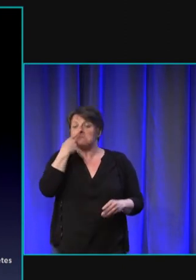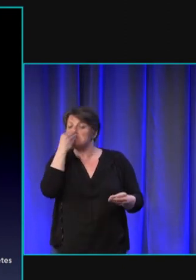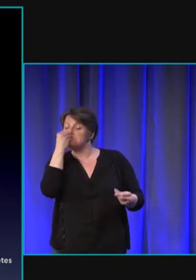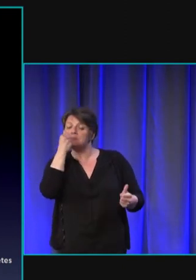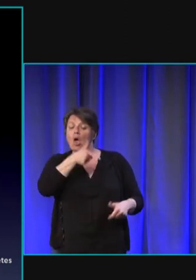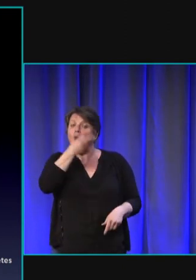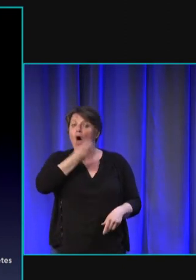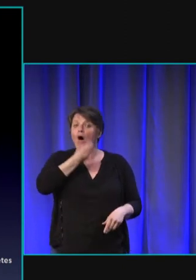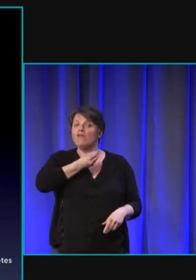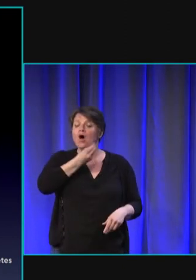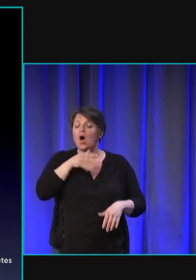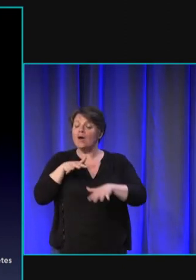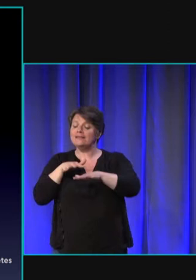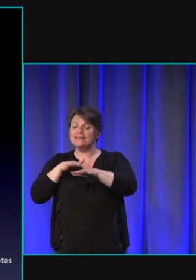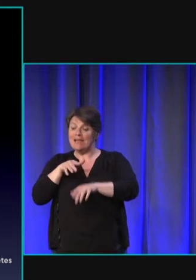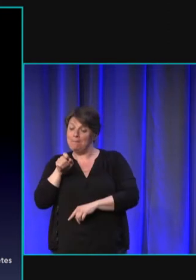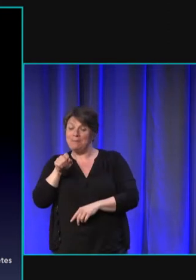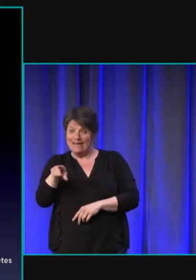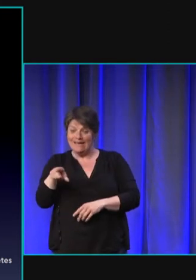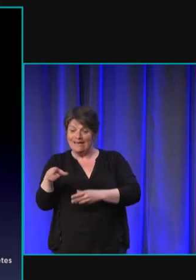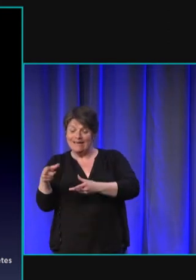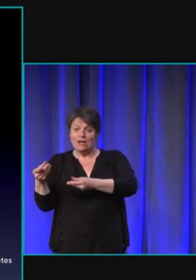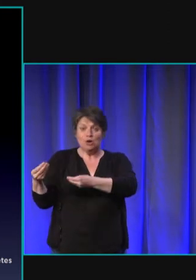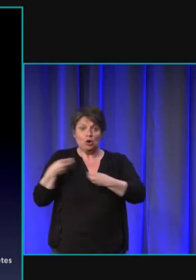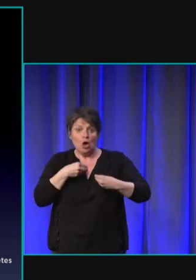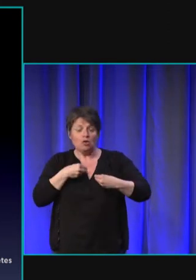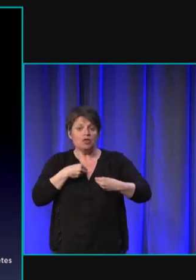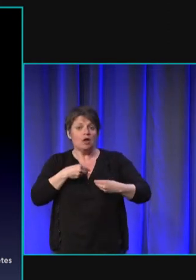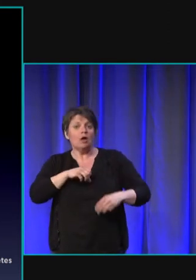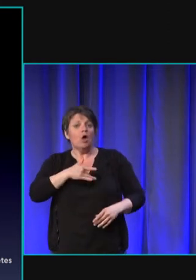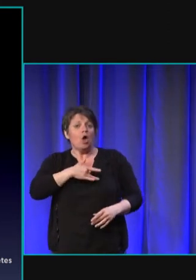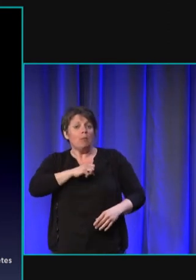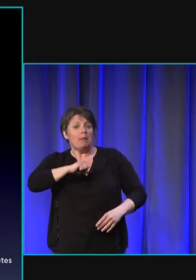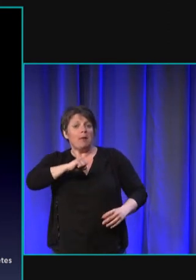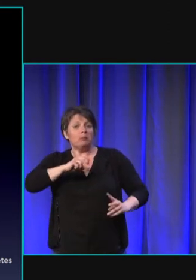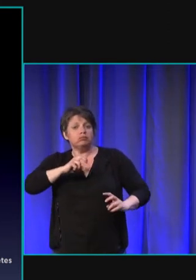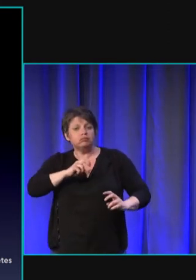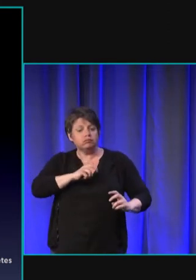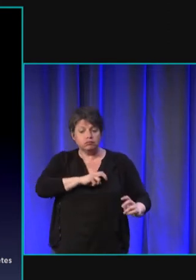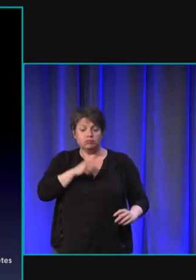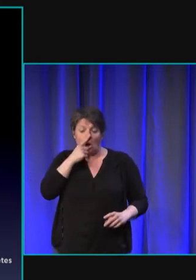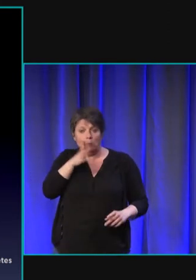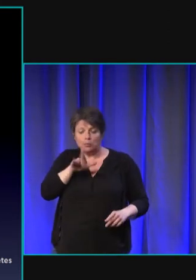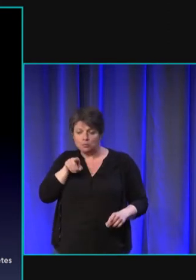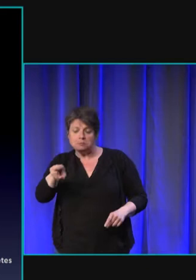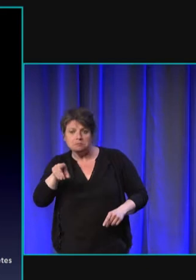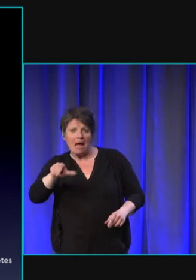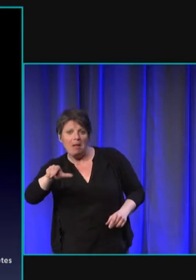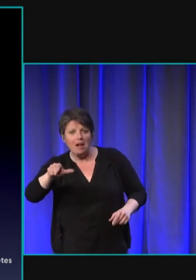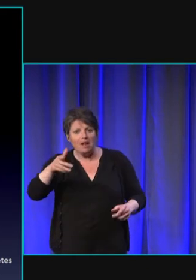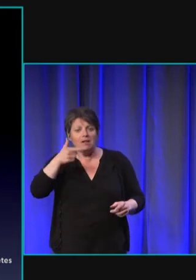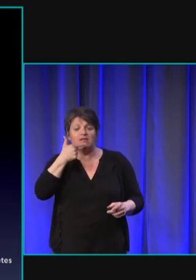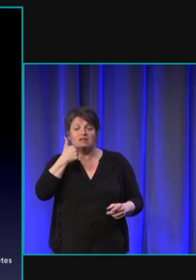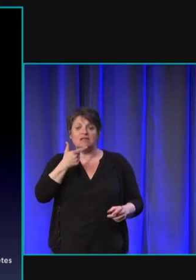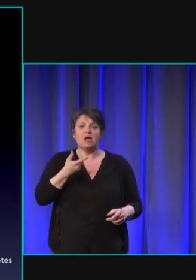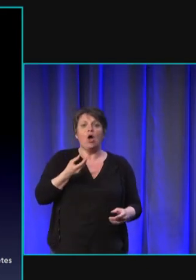beaucoup plus son système nerveux autonome parasympathique, c'est-à-dire celui qui freine la fréquence cardiaque. Donc en quelque sorte, l'enfant, lui, va